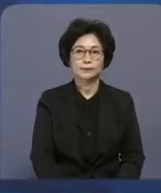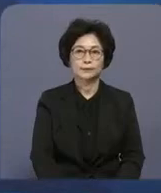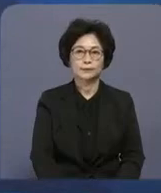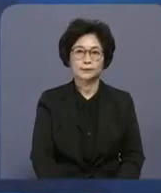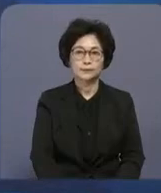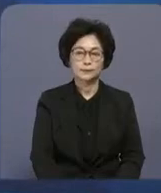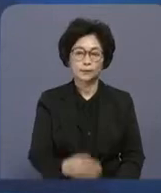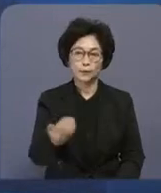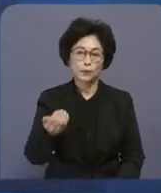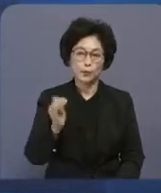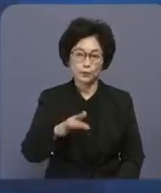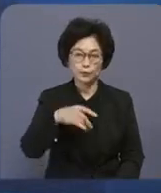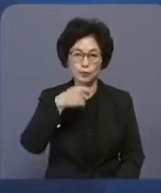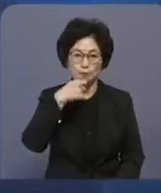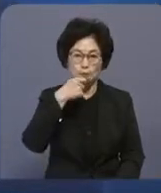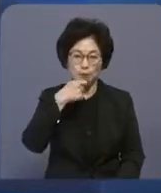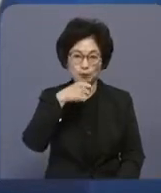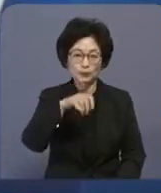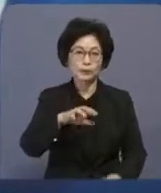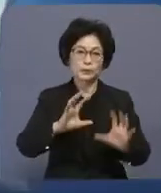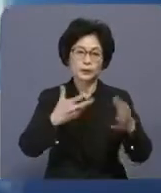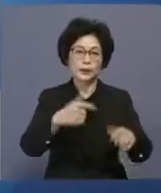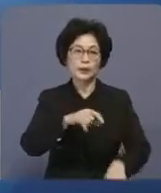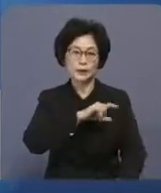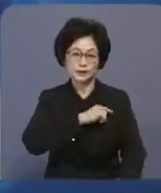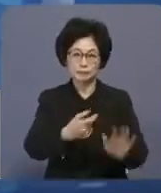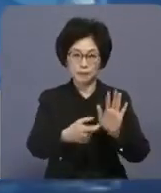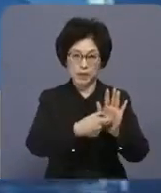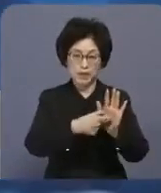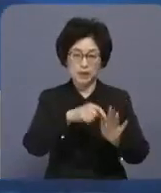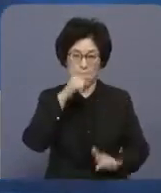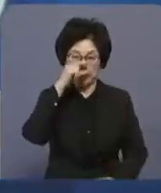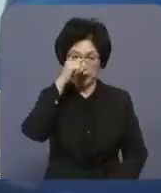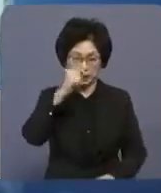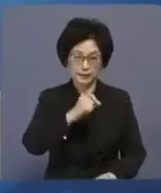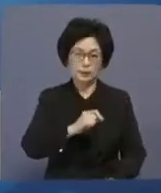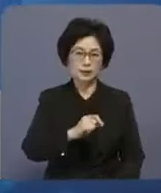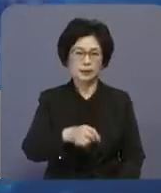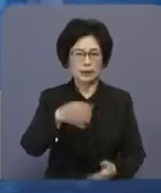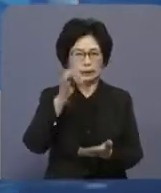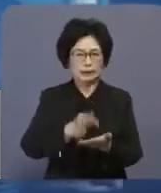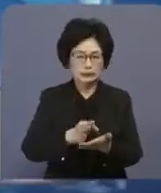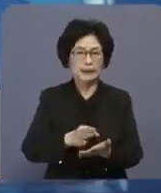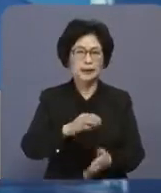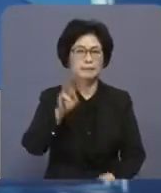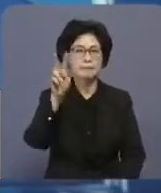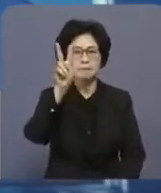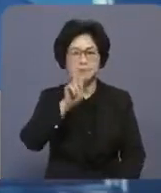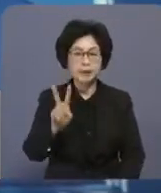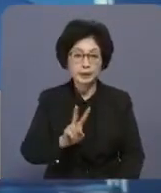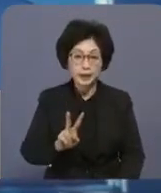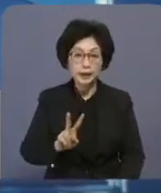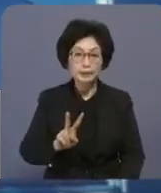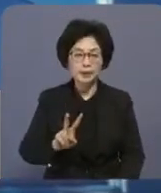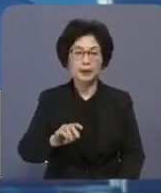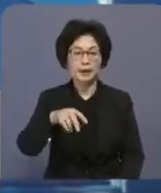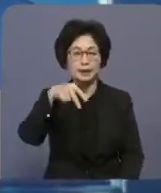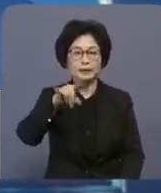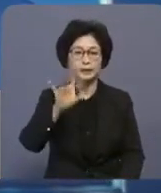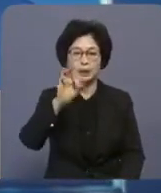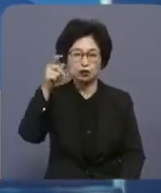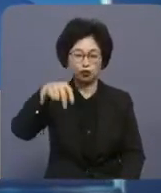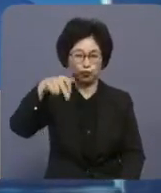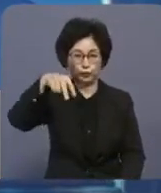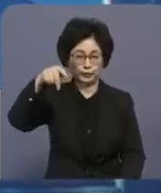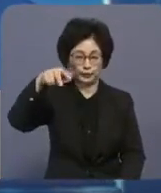네 요즘 이 식재료 원산지 에 대해서 상당히 민감한 되요 값싼 베트남 상 세우셔서 을 국내에 산으로 속에서 마트와 식당 등에